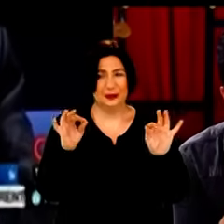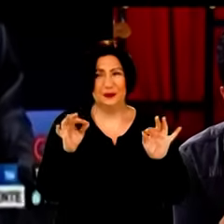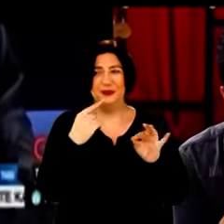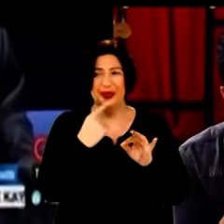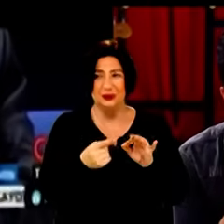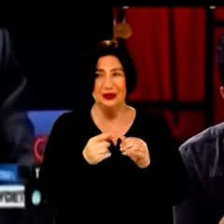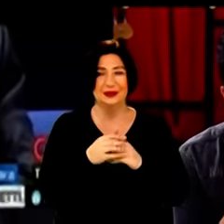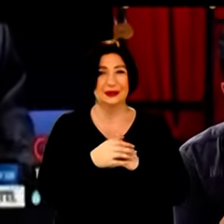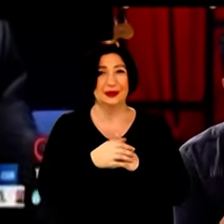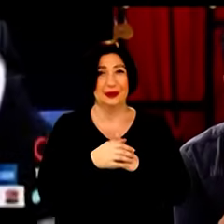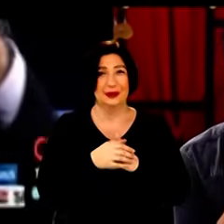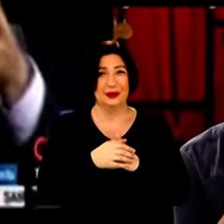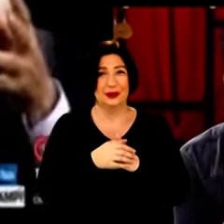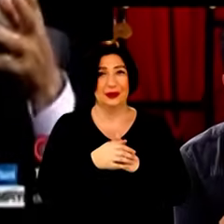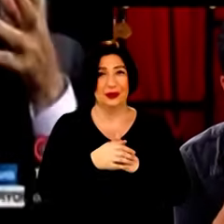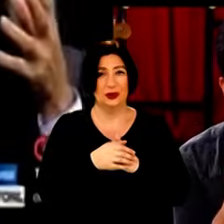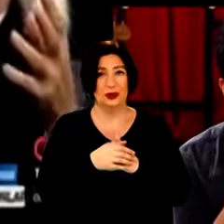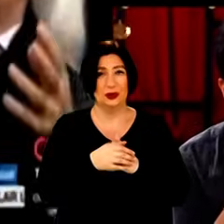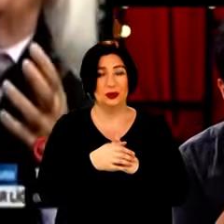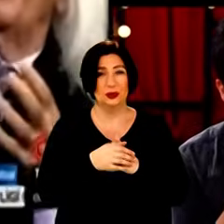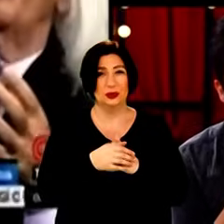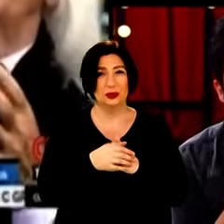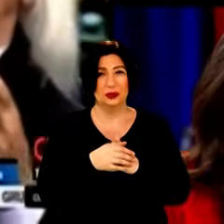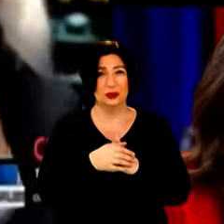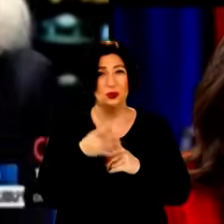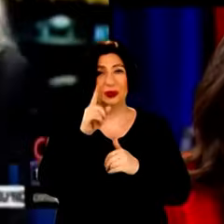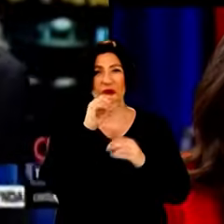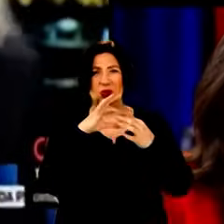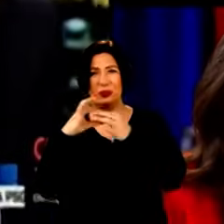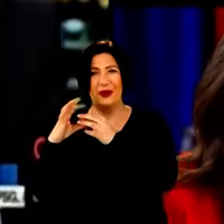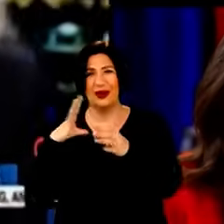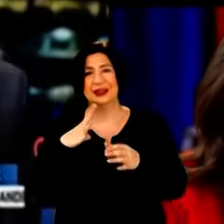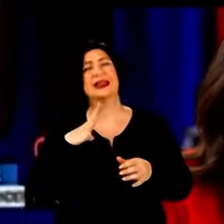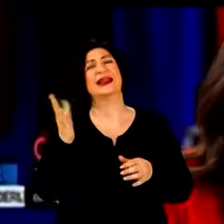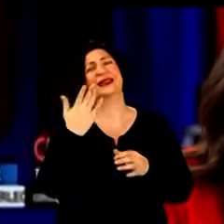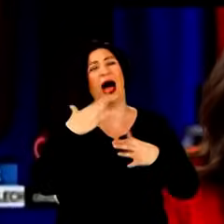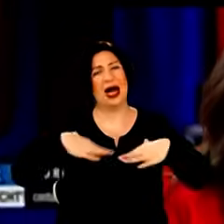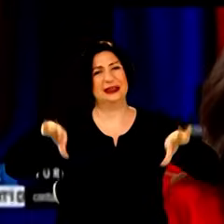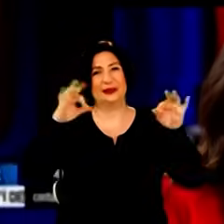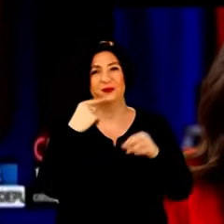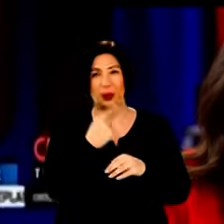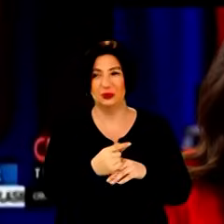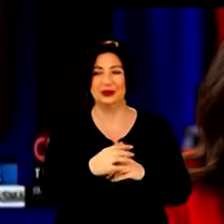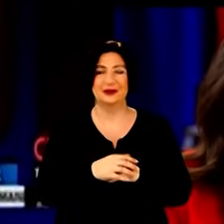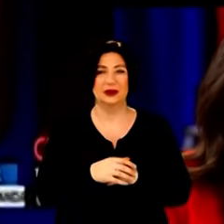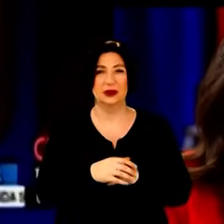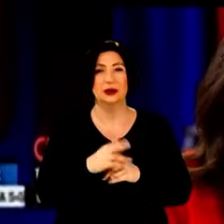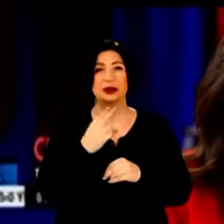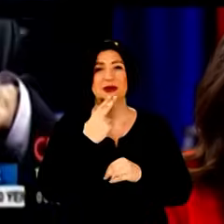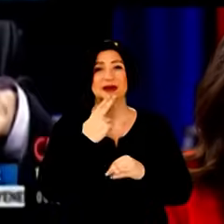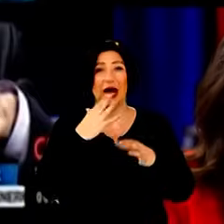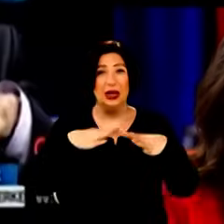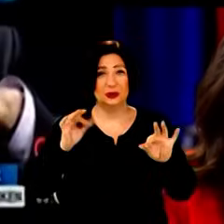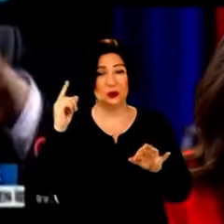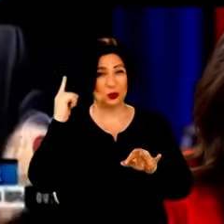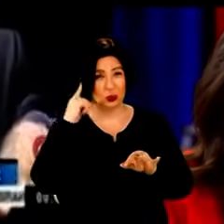Hazırım demiş. Hazırımdan da bir cümle daha vardı. Neyse hazırım demiş. Hazırım desin. Hazırım hocam demiş. Kız hazırım